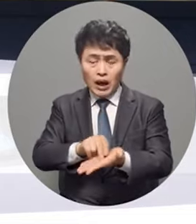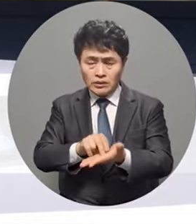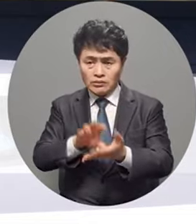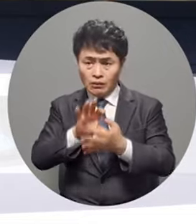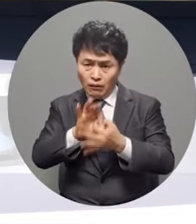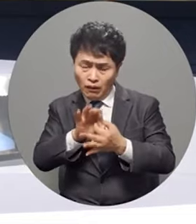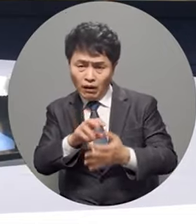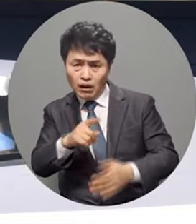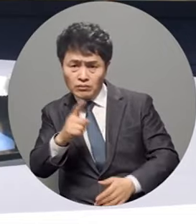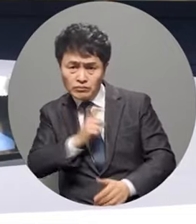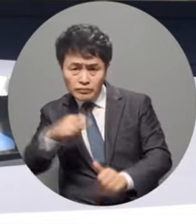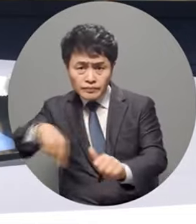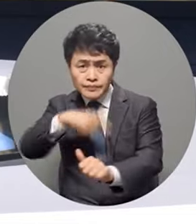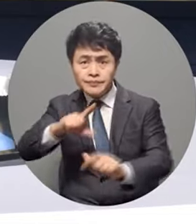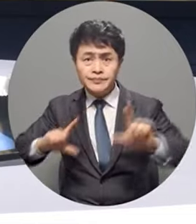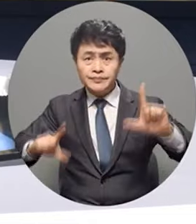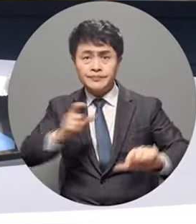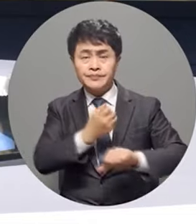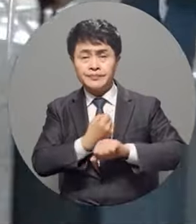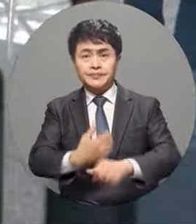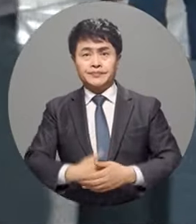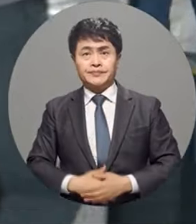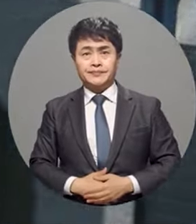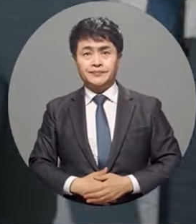있습니다. 문다영 기자입니다.